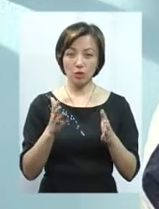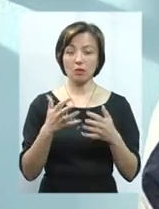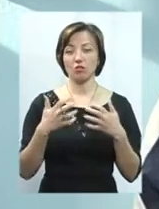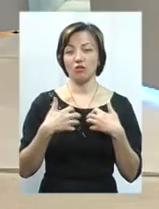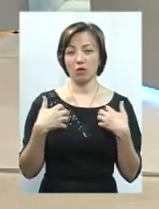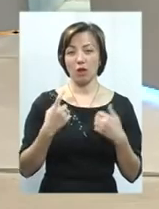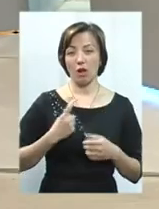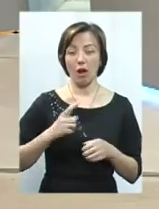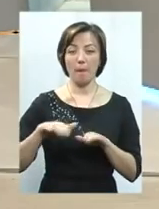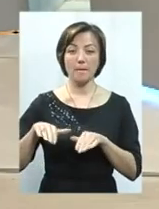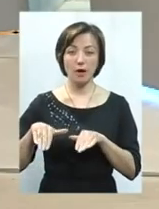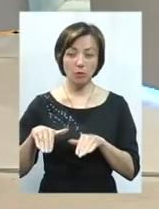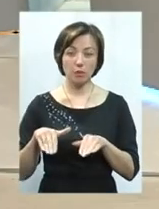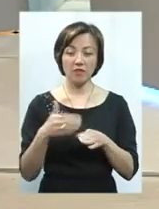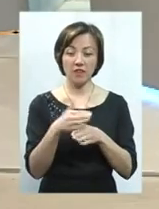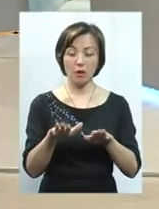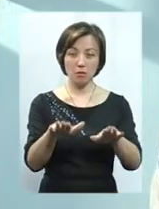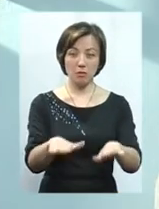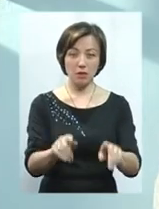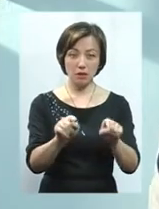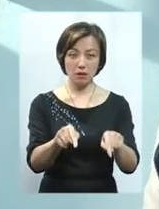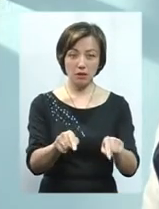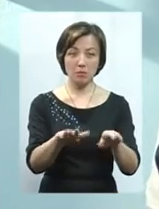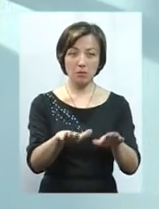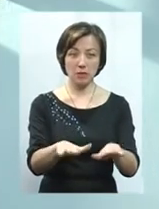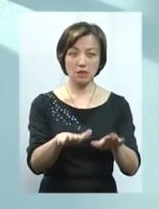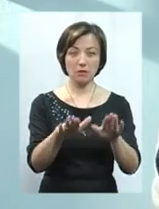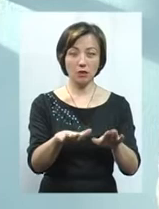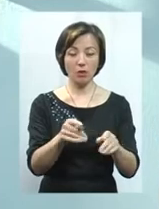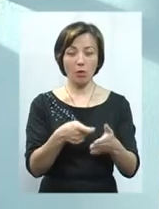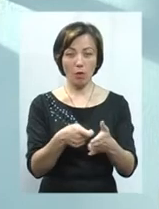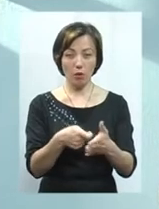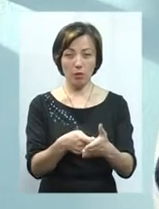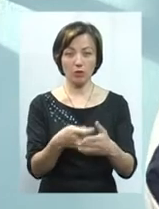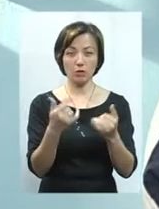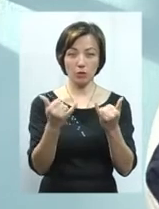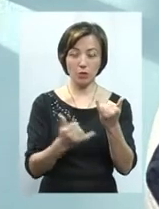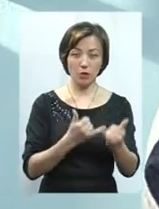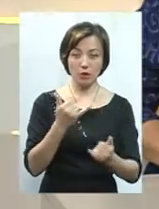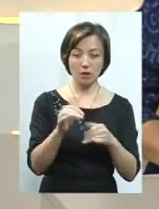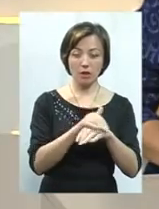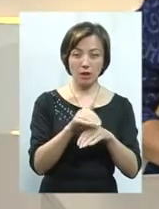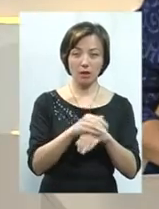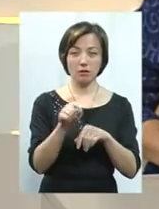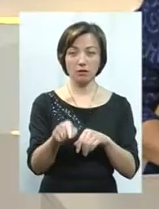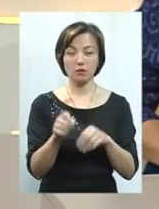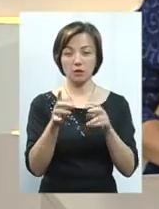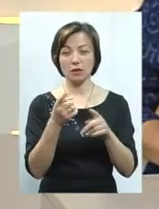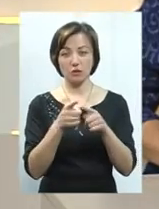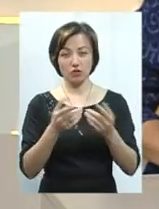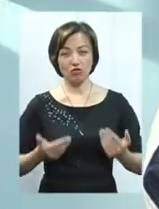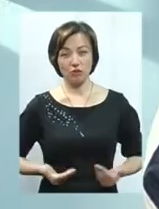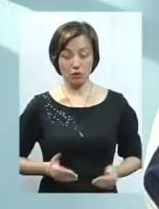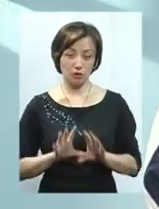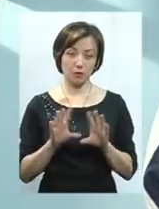охранником. А потом его выделяют ему место, говорят, место твое, тут кормим, тут тебя гладим, тут тебя ласкаем, тут ти живеш,